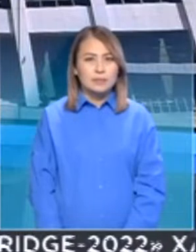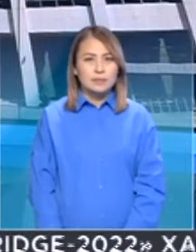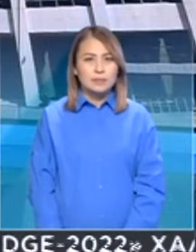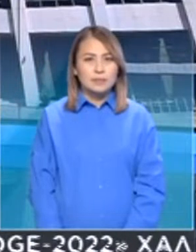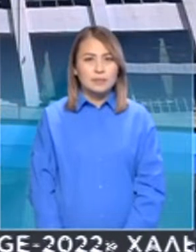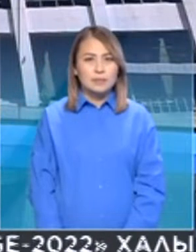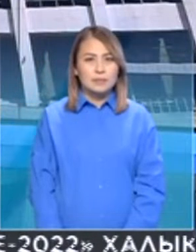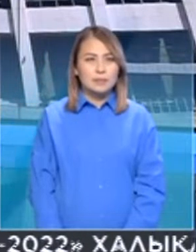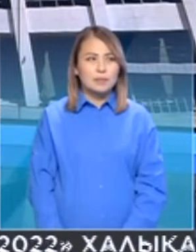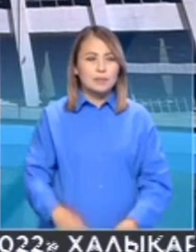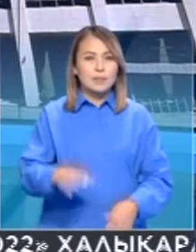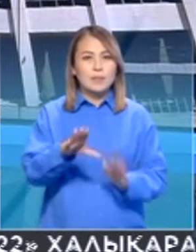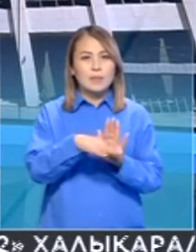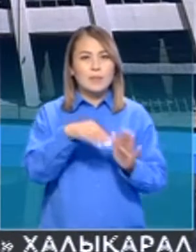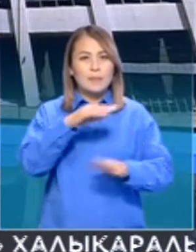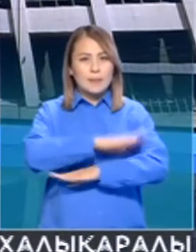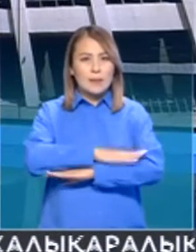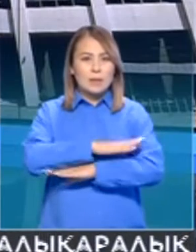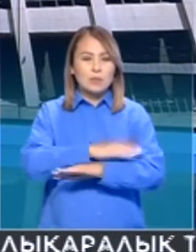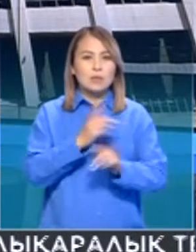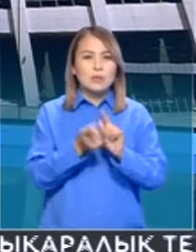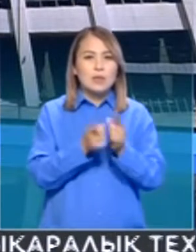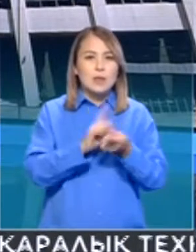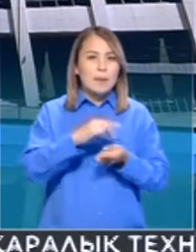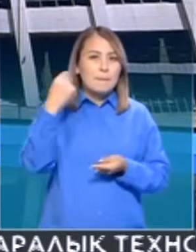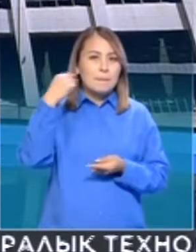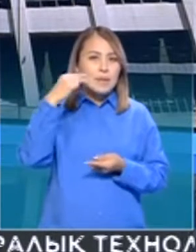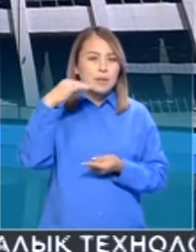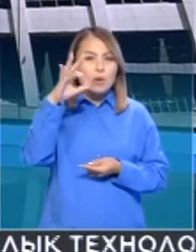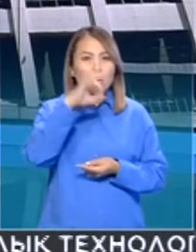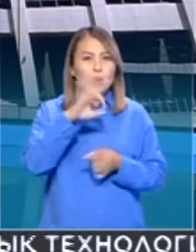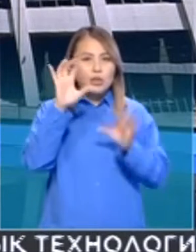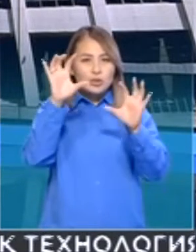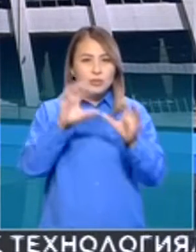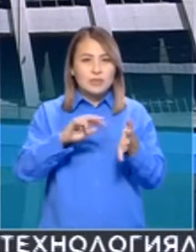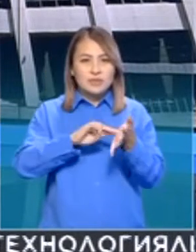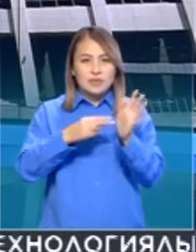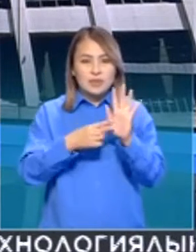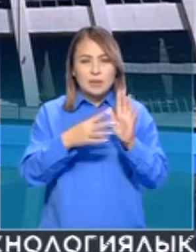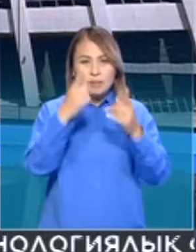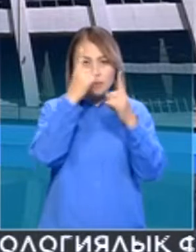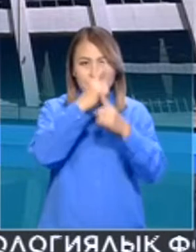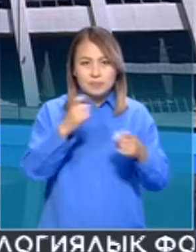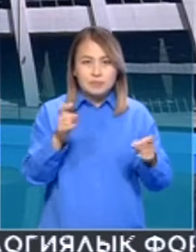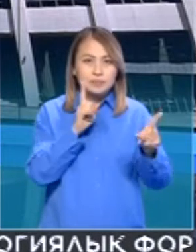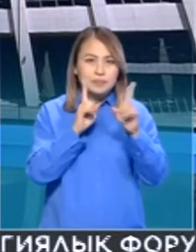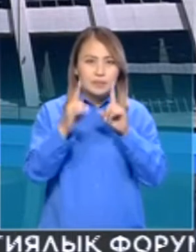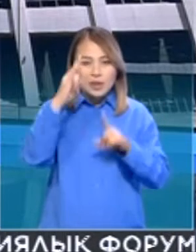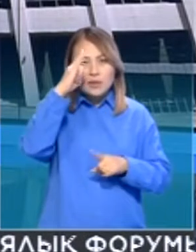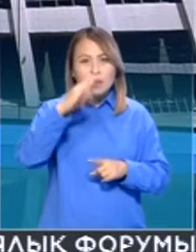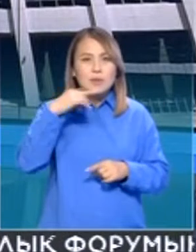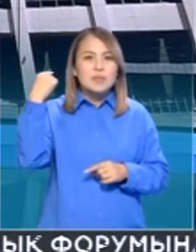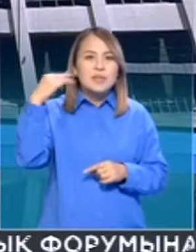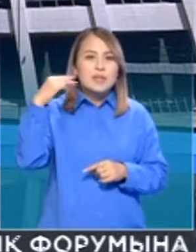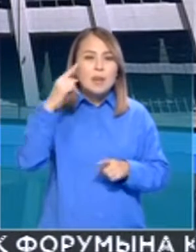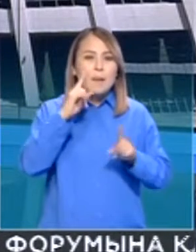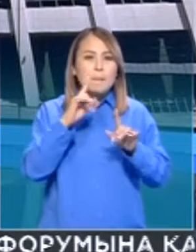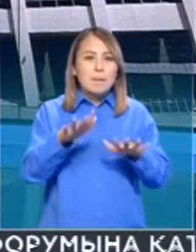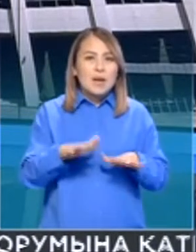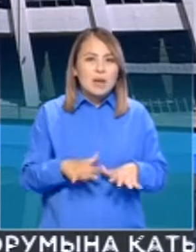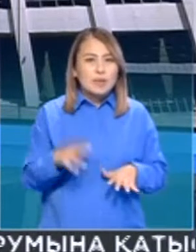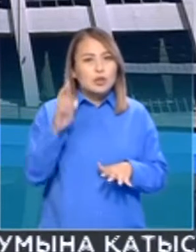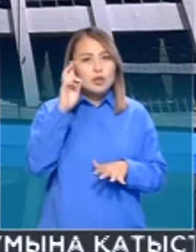Ал біз жалғастырайық. Сайлау тәртібіндегі өзгерістер мен президент өкілеттігі туралы заң жобасы Сенатқа жолданды. Мәжіліс отырысында Қазақстанның